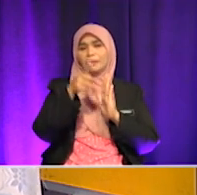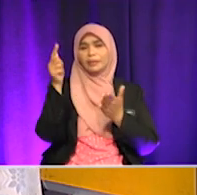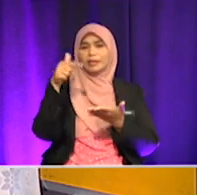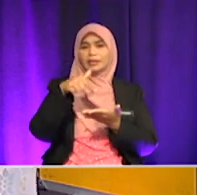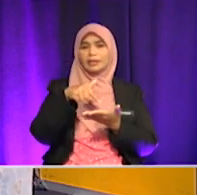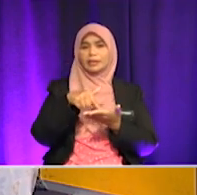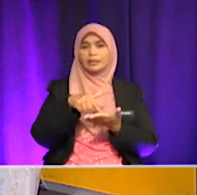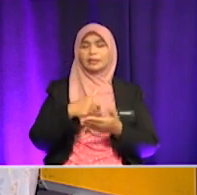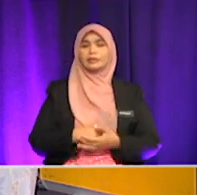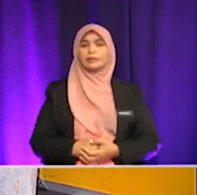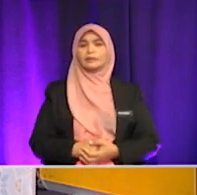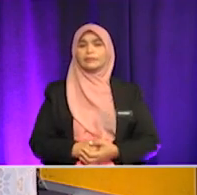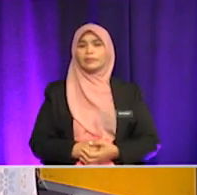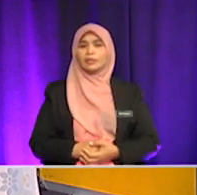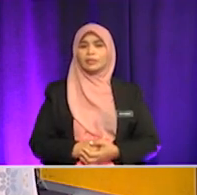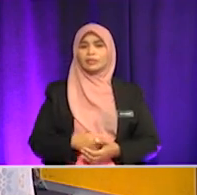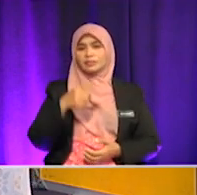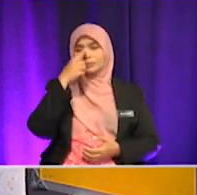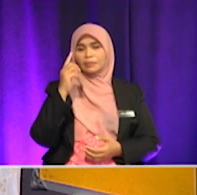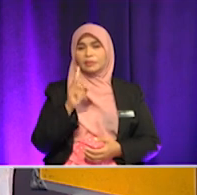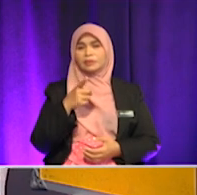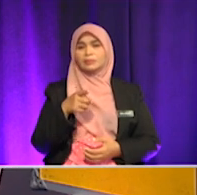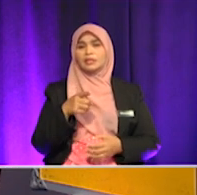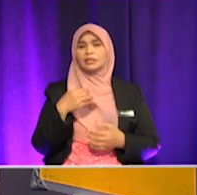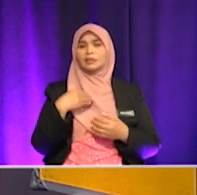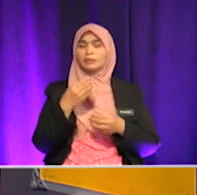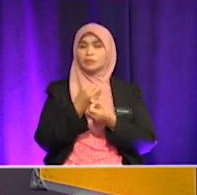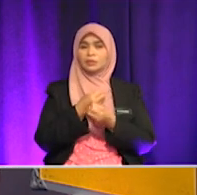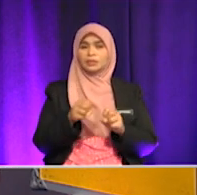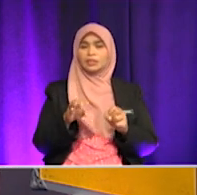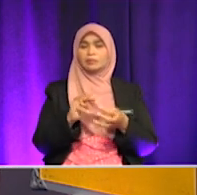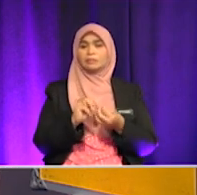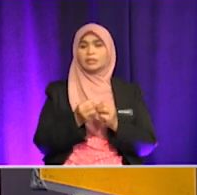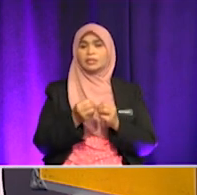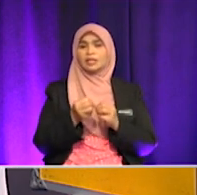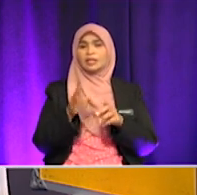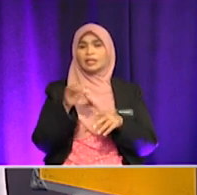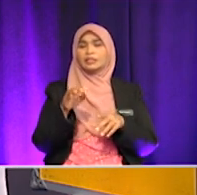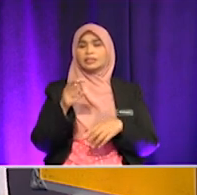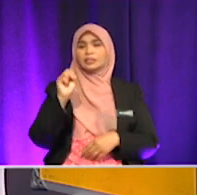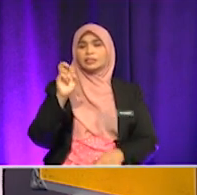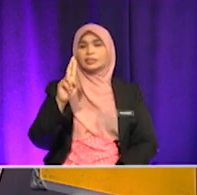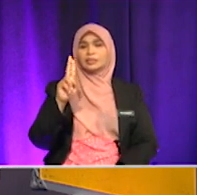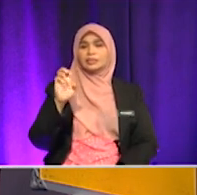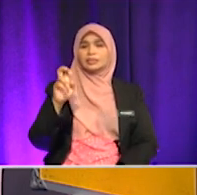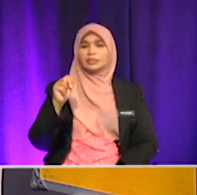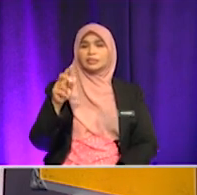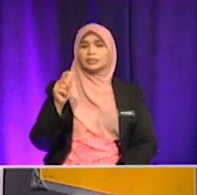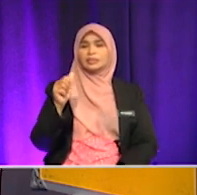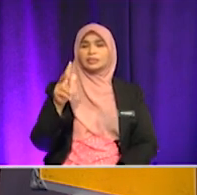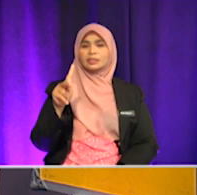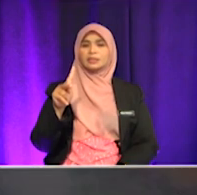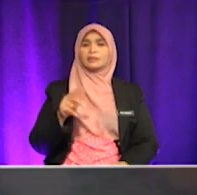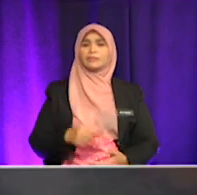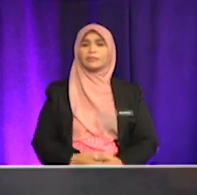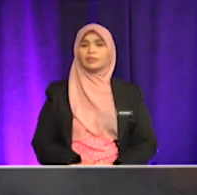penyelesaian persamaan serentak untuk mencari nilai M dan N. Oh, kira yang boleh jugaklah, cikgu. Boleh juga. Yang itu Ifan kena masuk kelas saya yang lainlah, saya